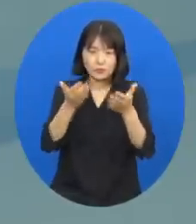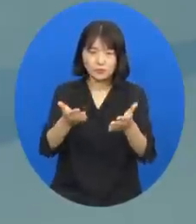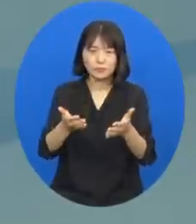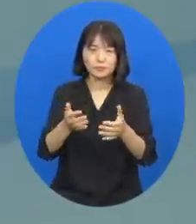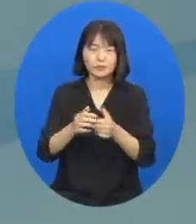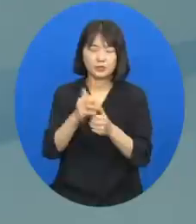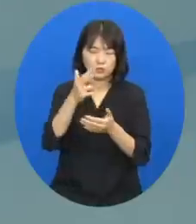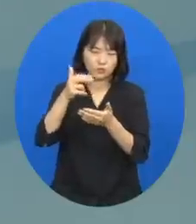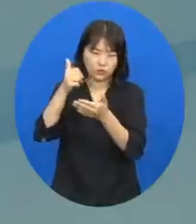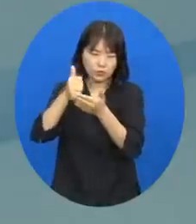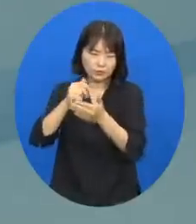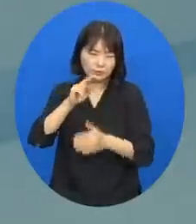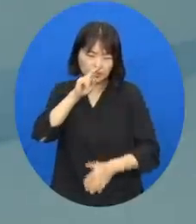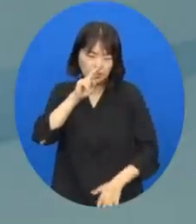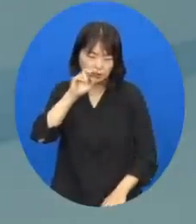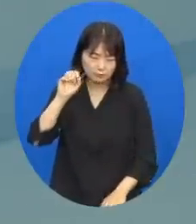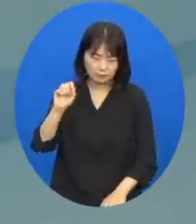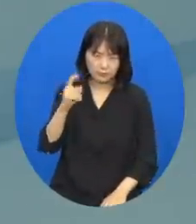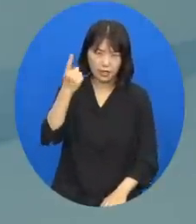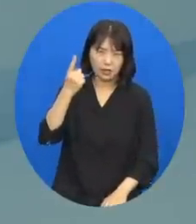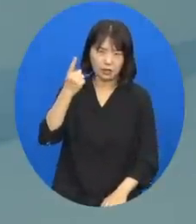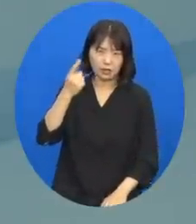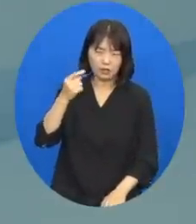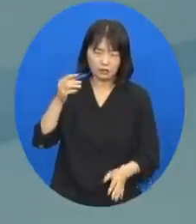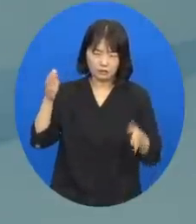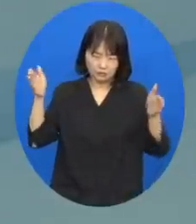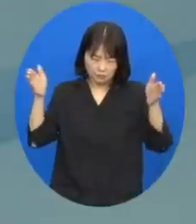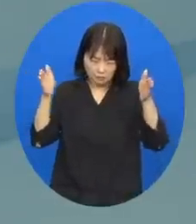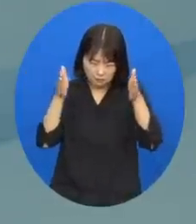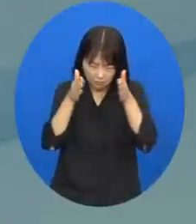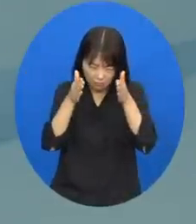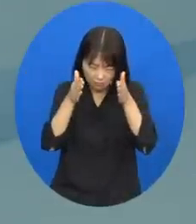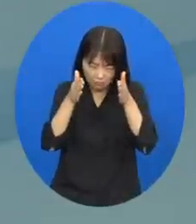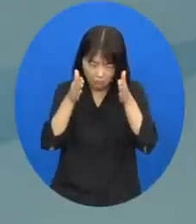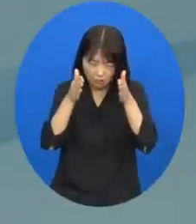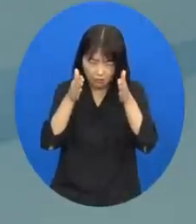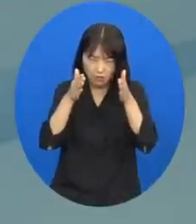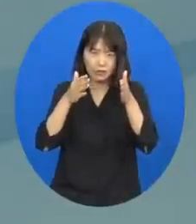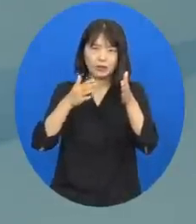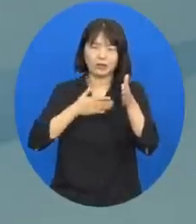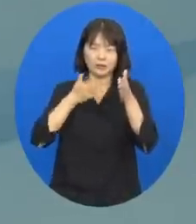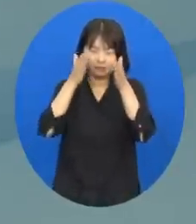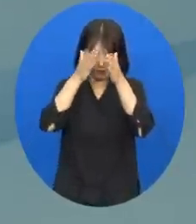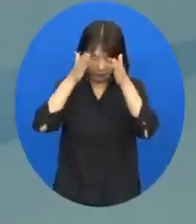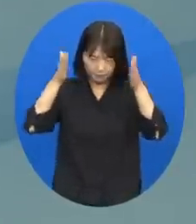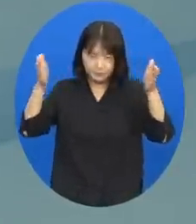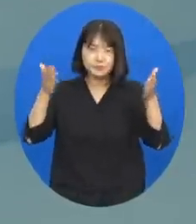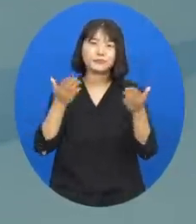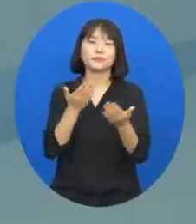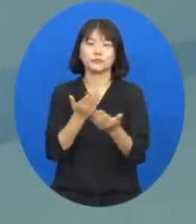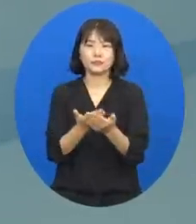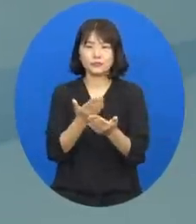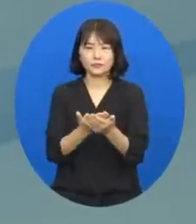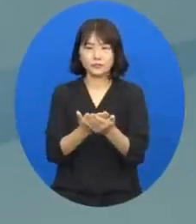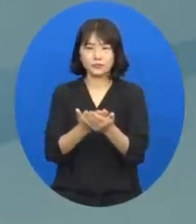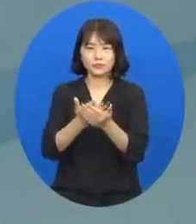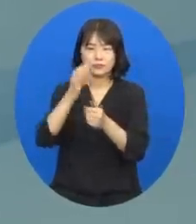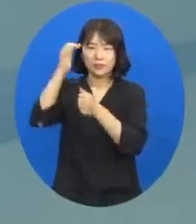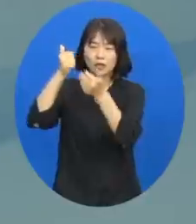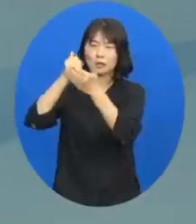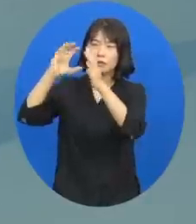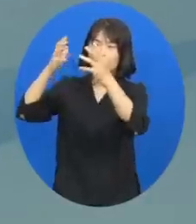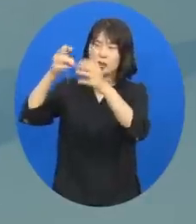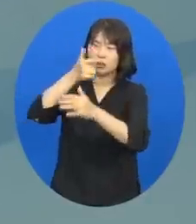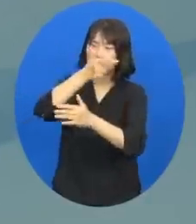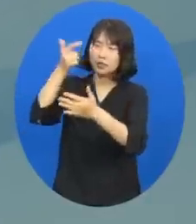시기로 말미암아 좁아 즌 나의 시야를 나의 눈을 넓혀 주옵소서 하는 나라의 큰